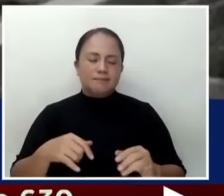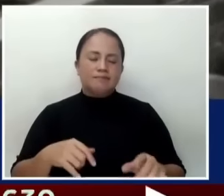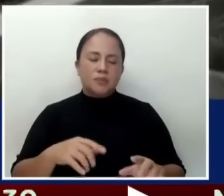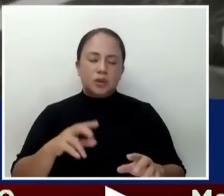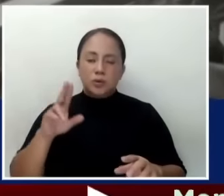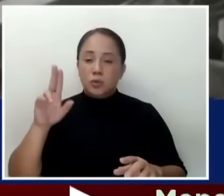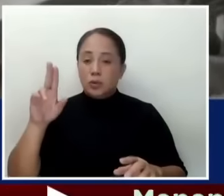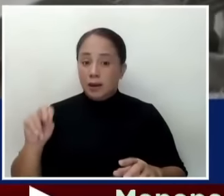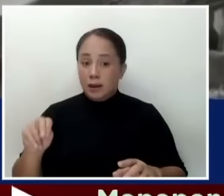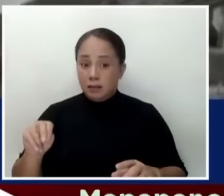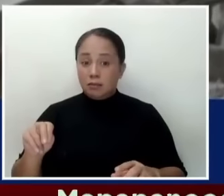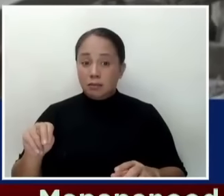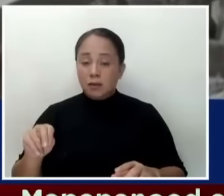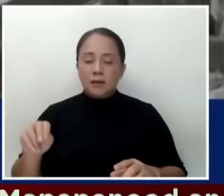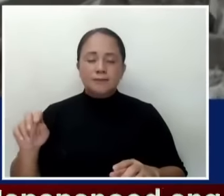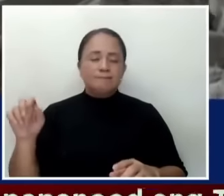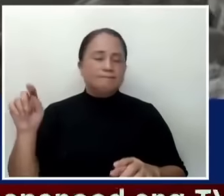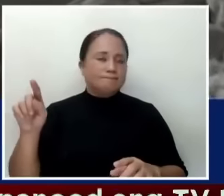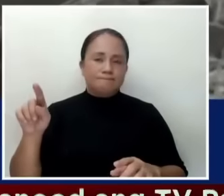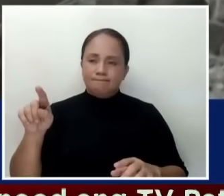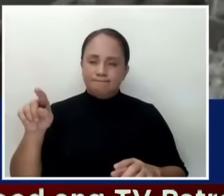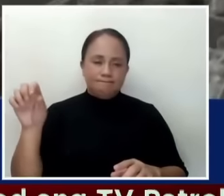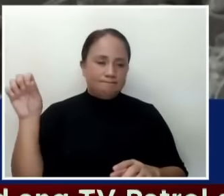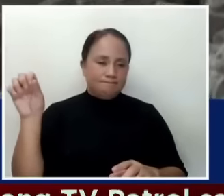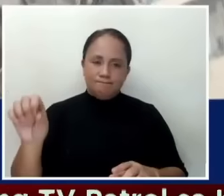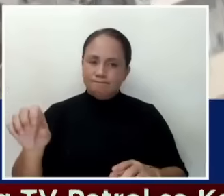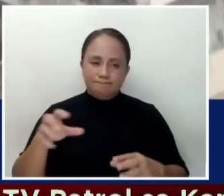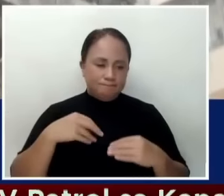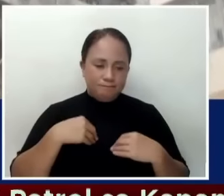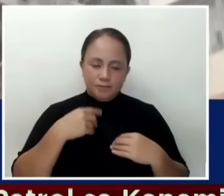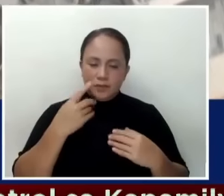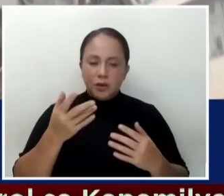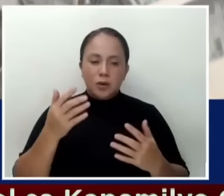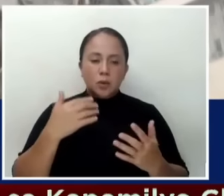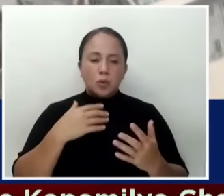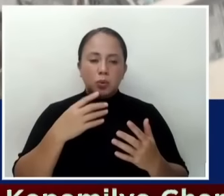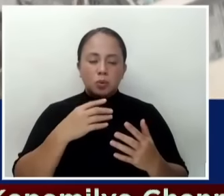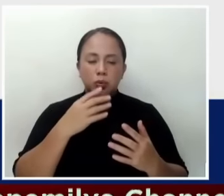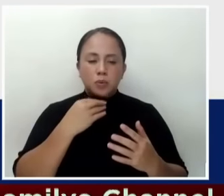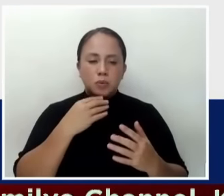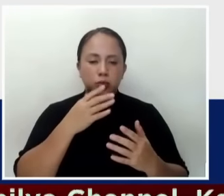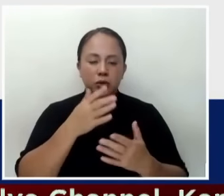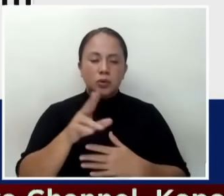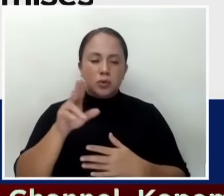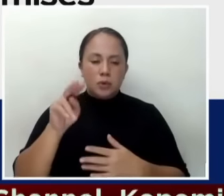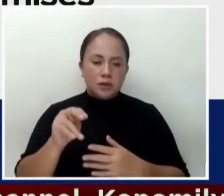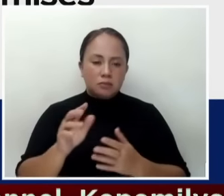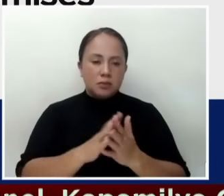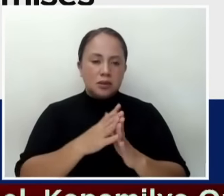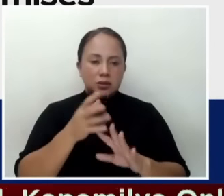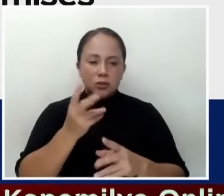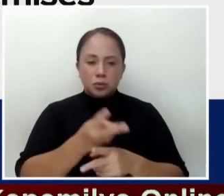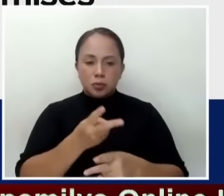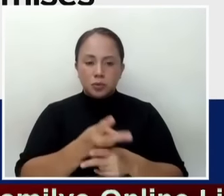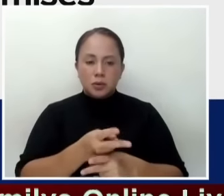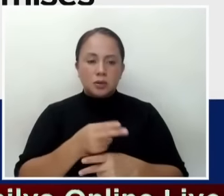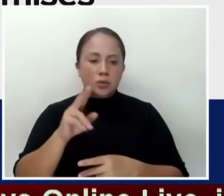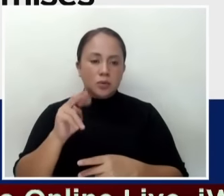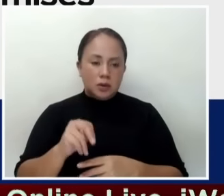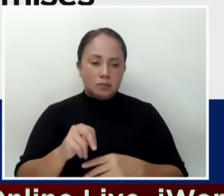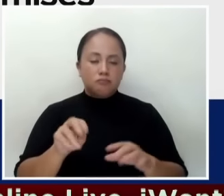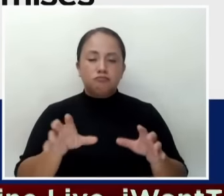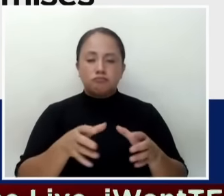United Nations ang pag-atake umano ng Israeli Defense Forces sa mga UN peacekeeper. Sa pahayag ng UN Interim Force